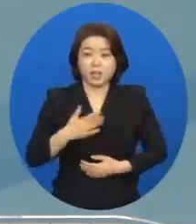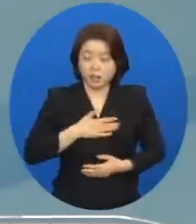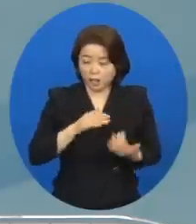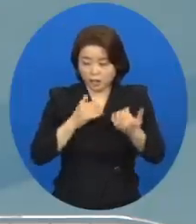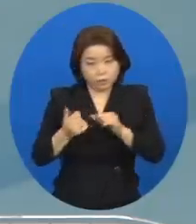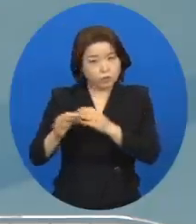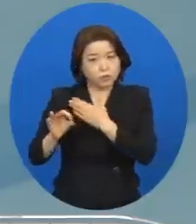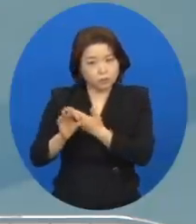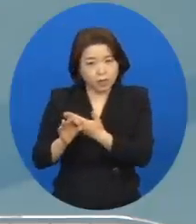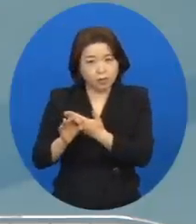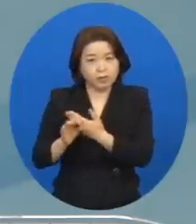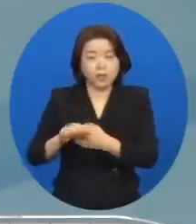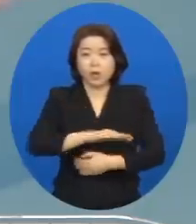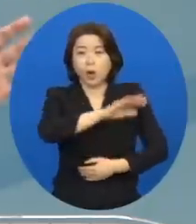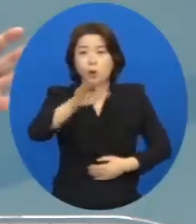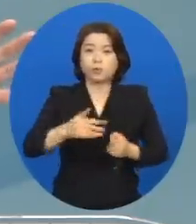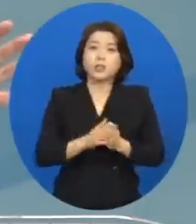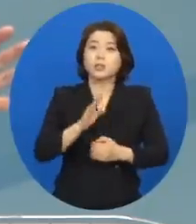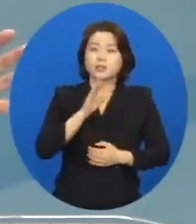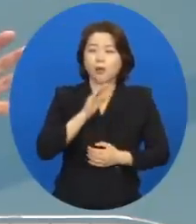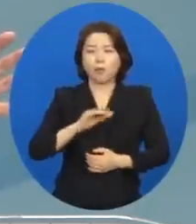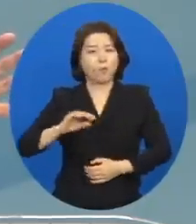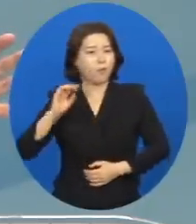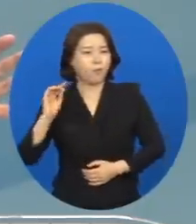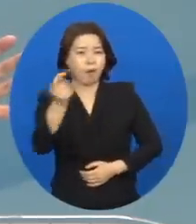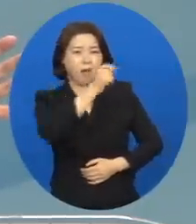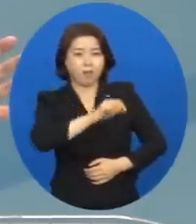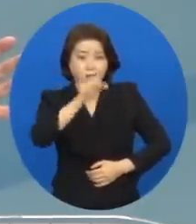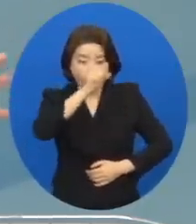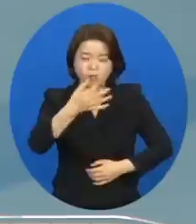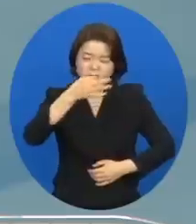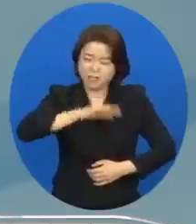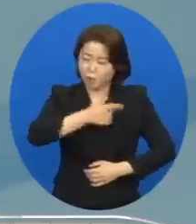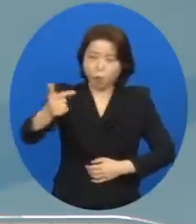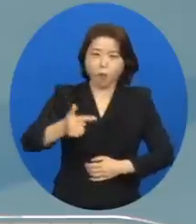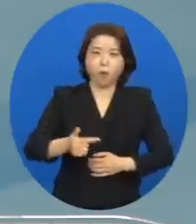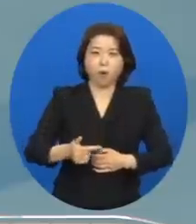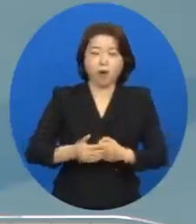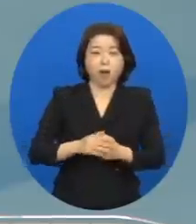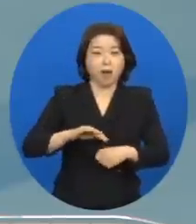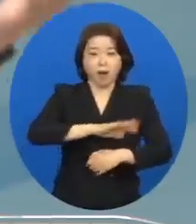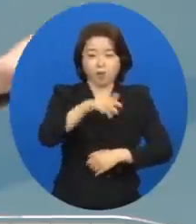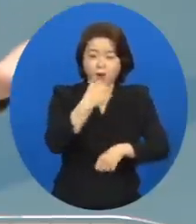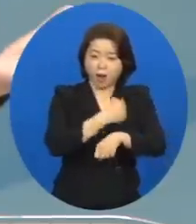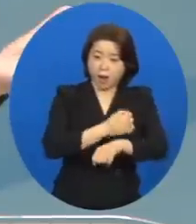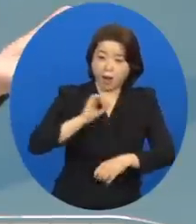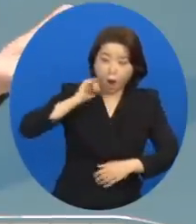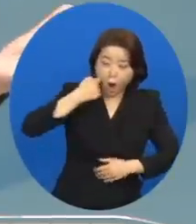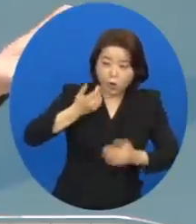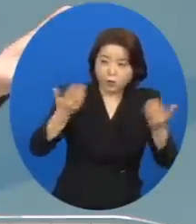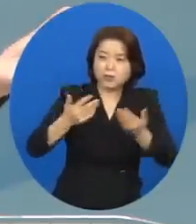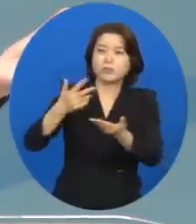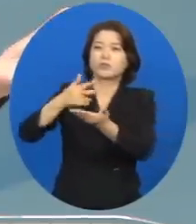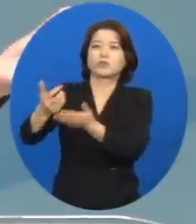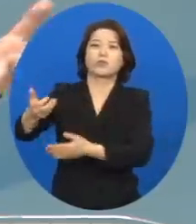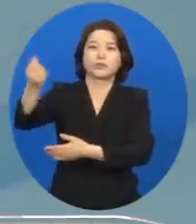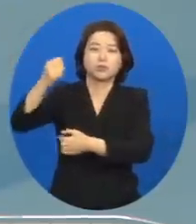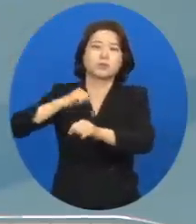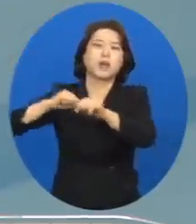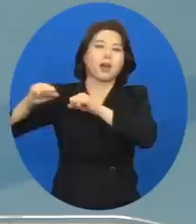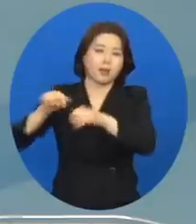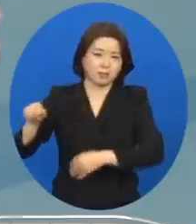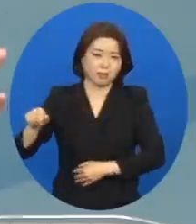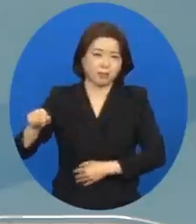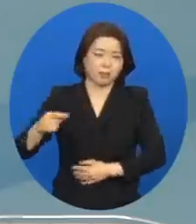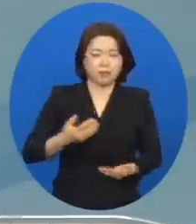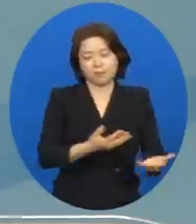죽으면 우리는 사실 수지 맞는 일이에요. 우리가 할 수 없는 일을 주님이 하세요.